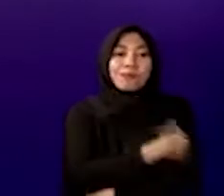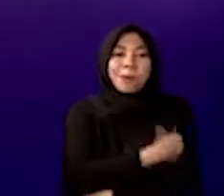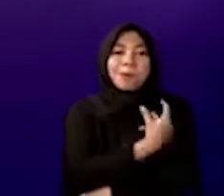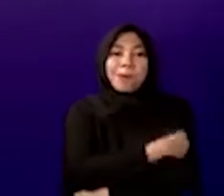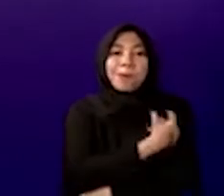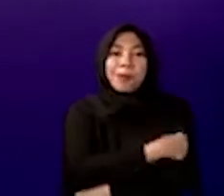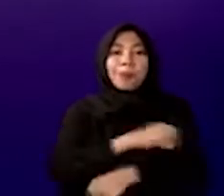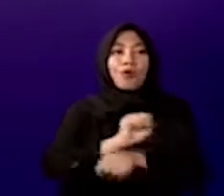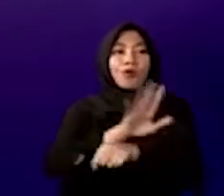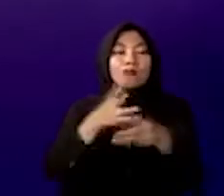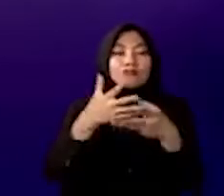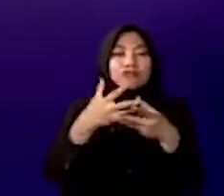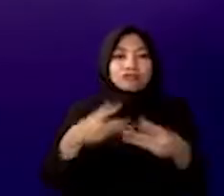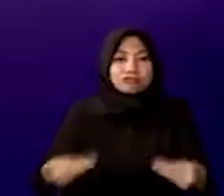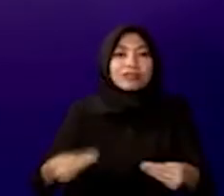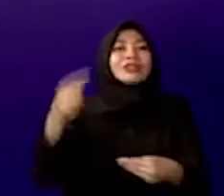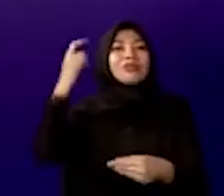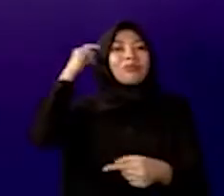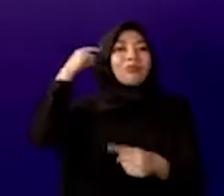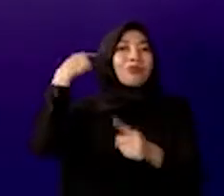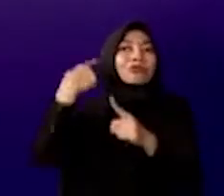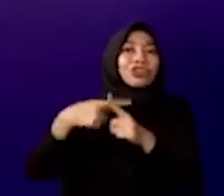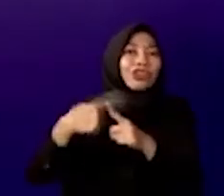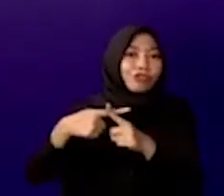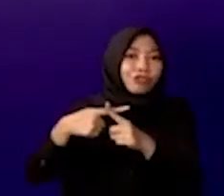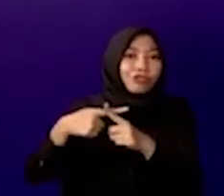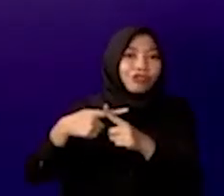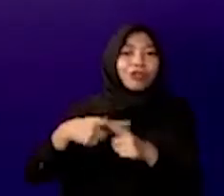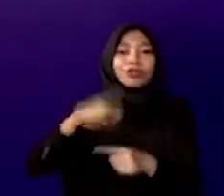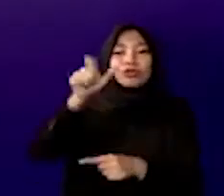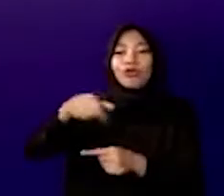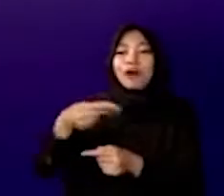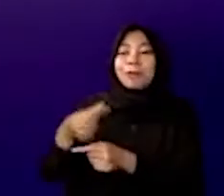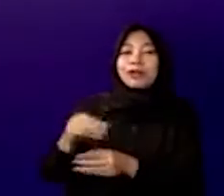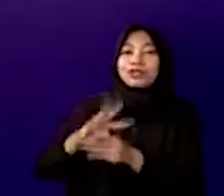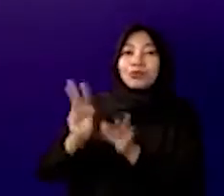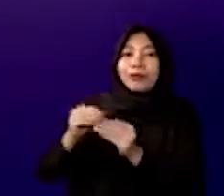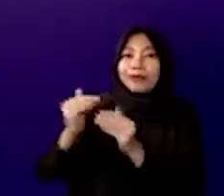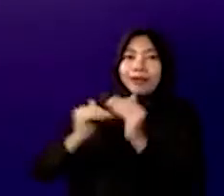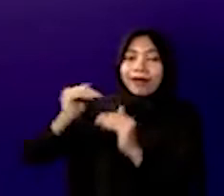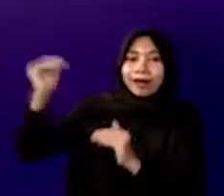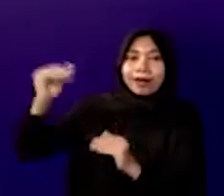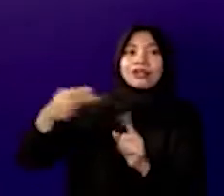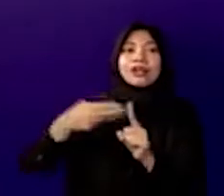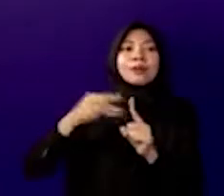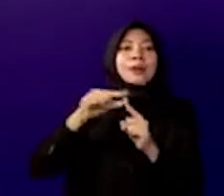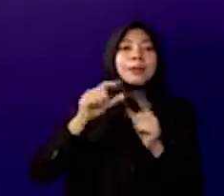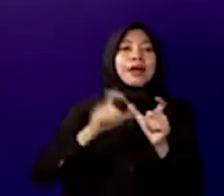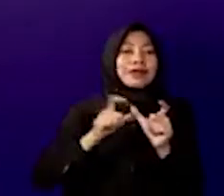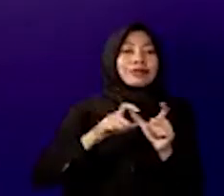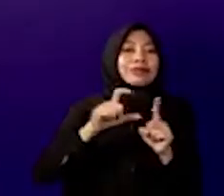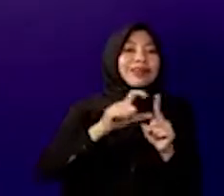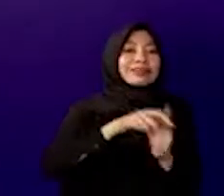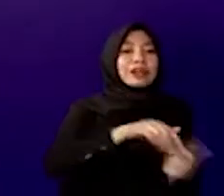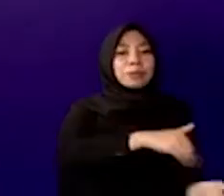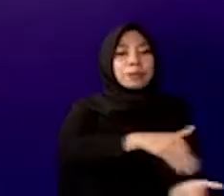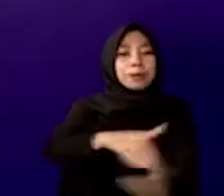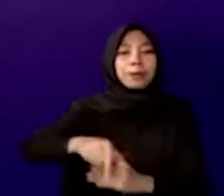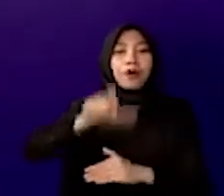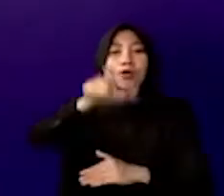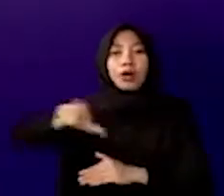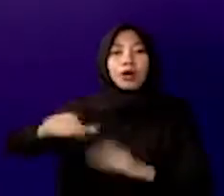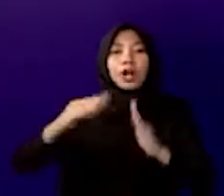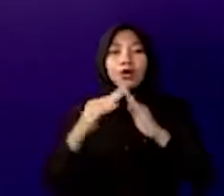optimisme timbul dan e demand naik dan dari data BPS sebagian mereka yang